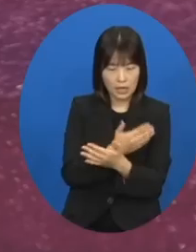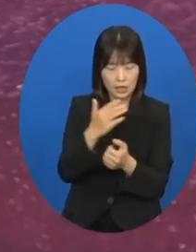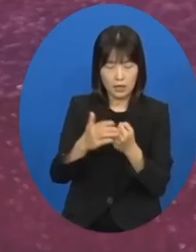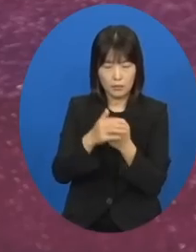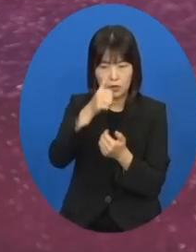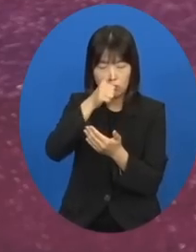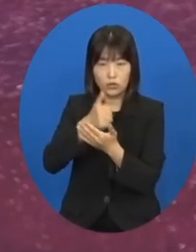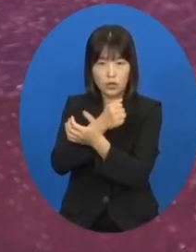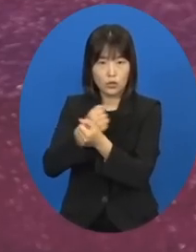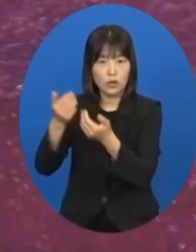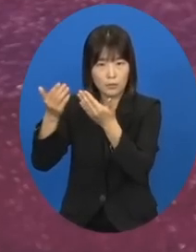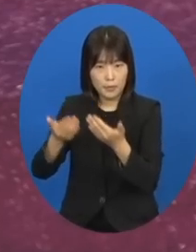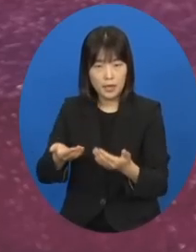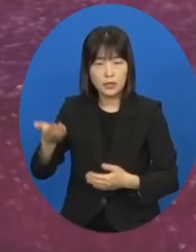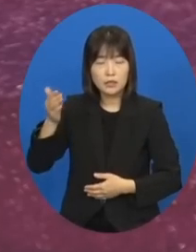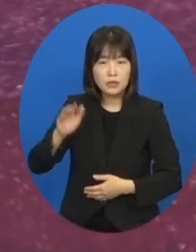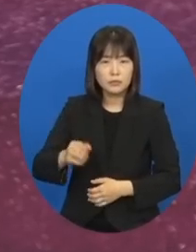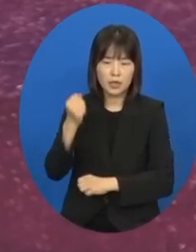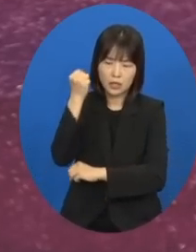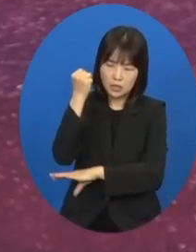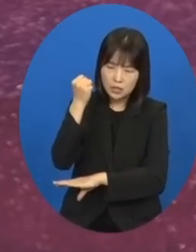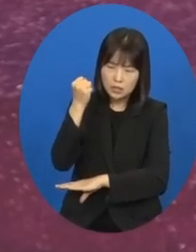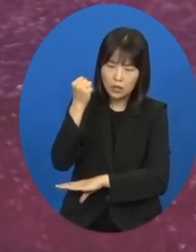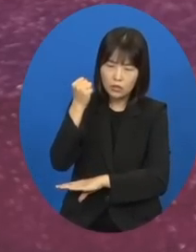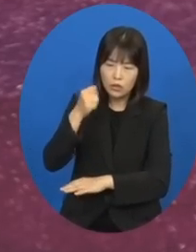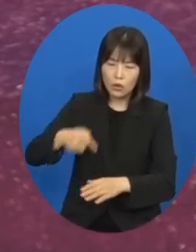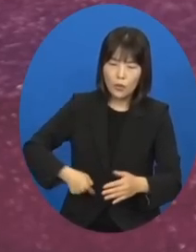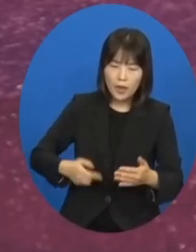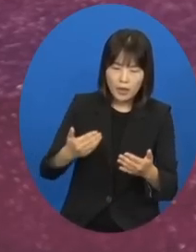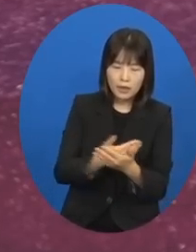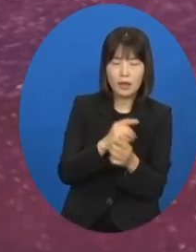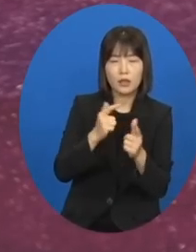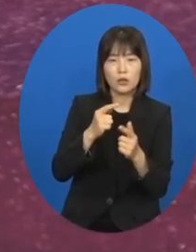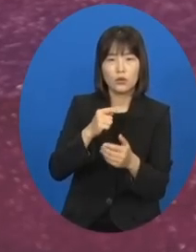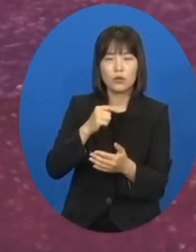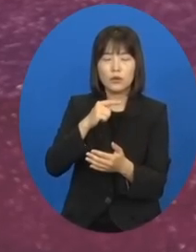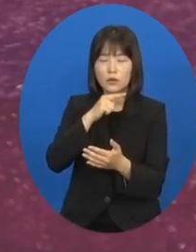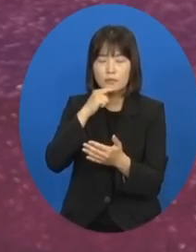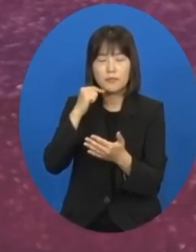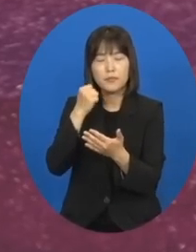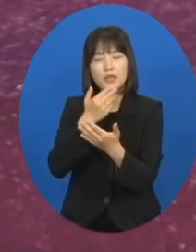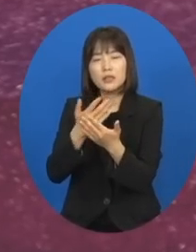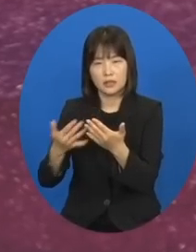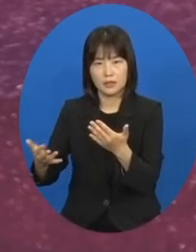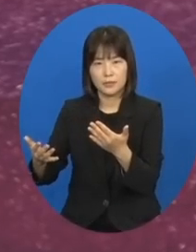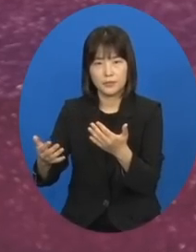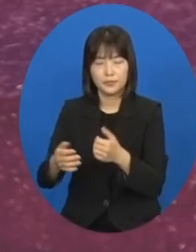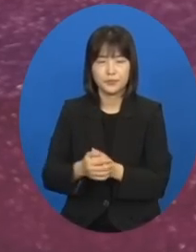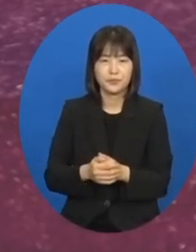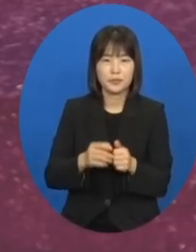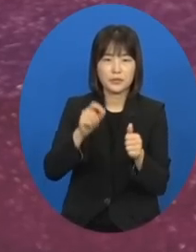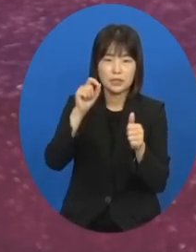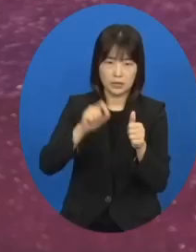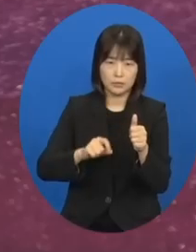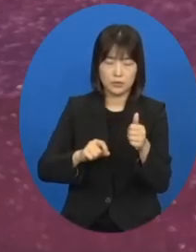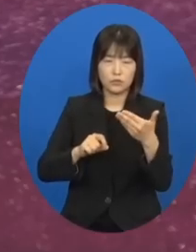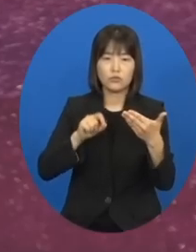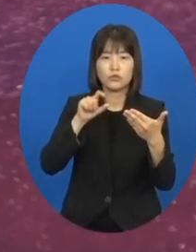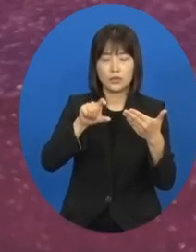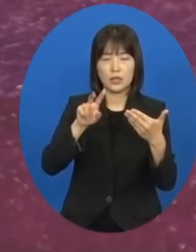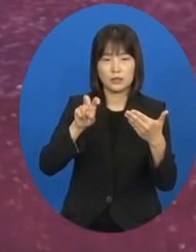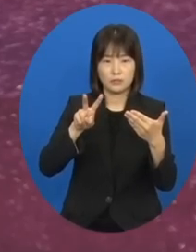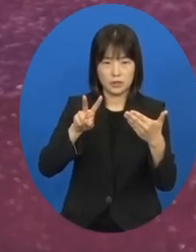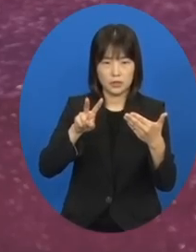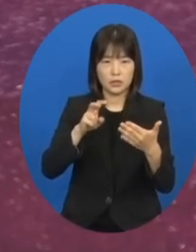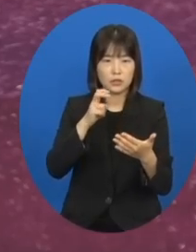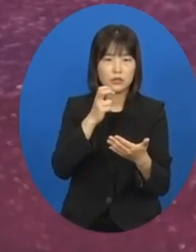받지만 근거가 되는 것은 회개가 아니라 바로 피흘림입니다 히브리서 9장 22절에 이런 말씀이 나와요 율법을 따라